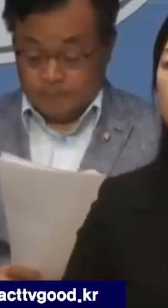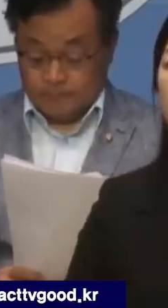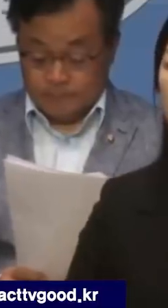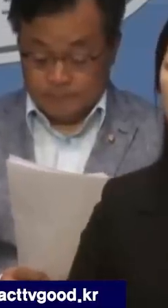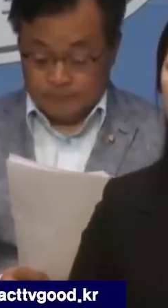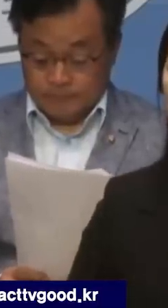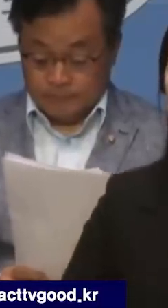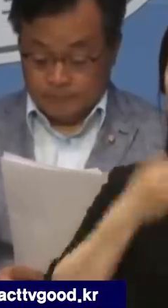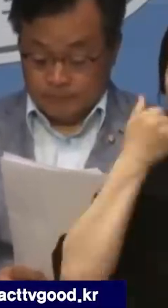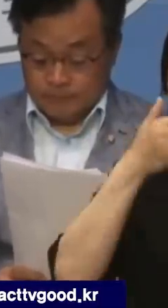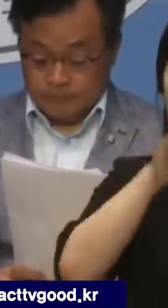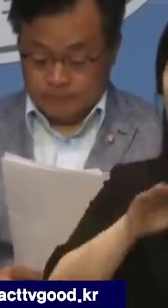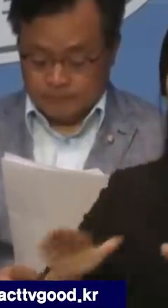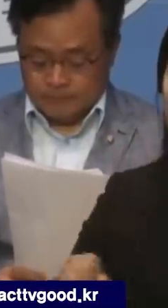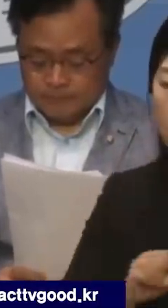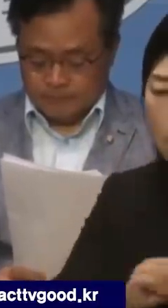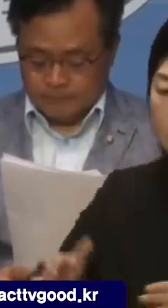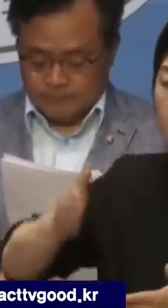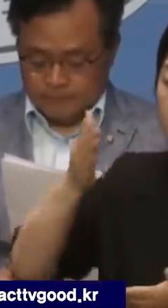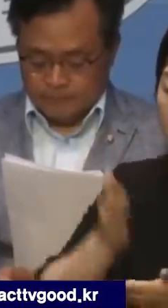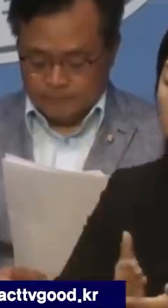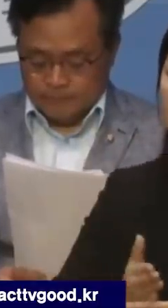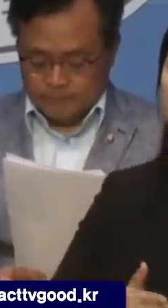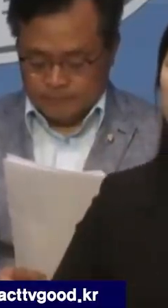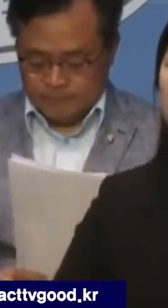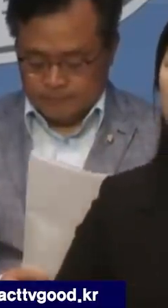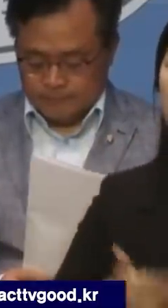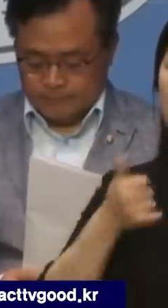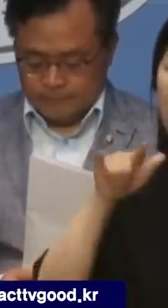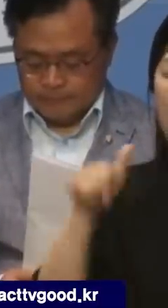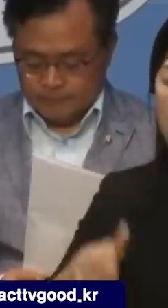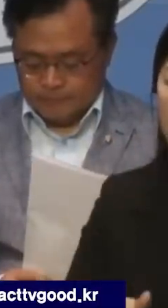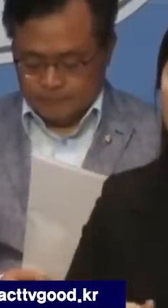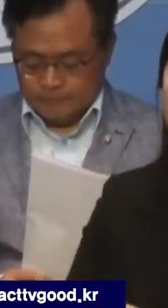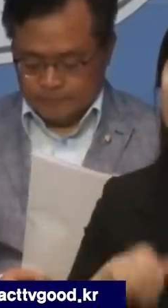바닷물 버리지 말라고. 핵으로 오염된 바닷물